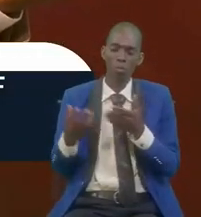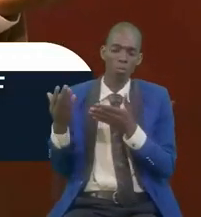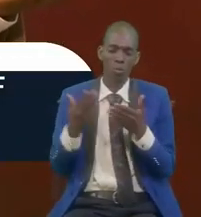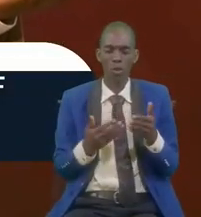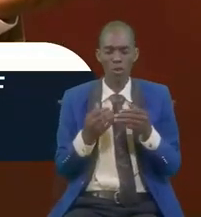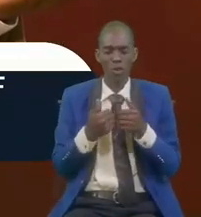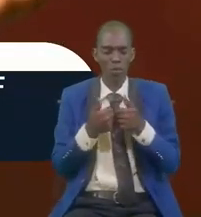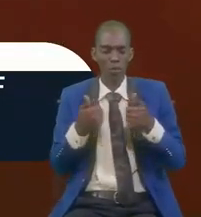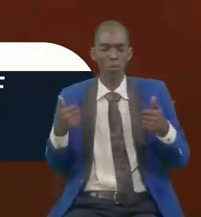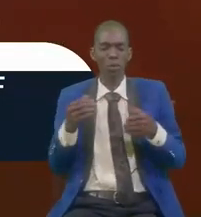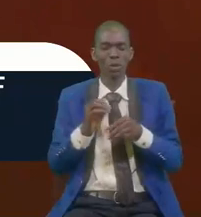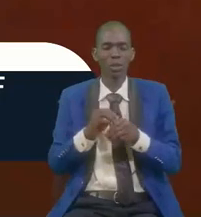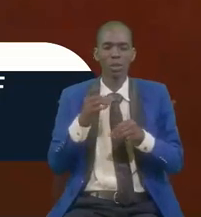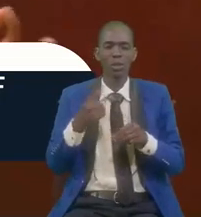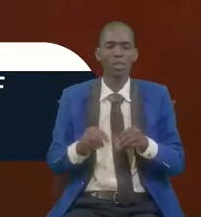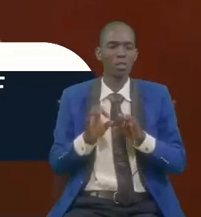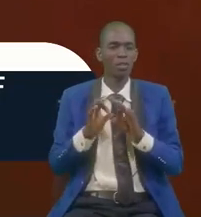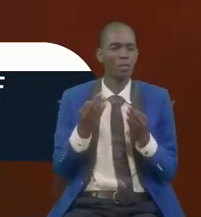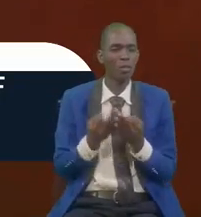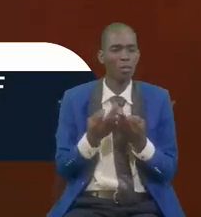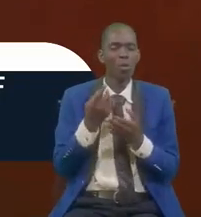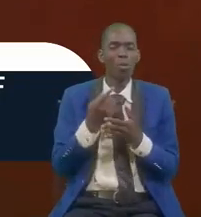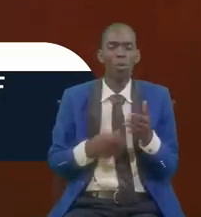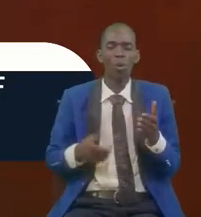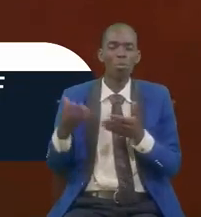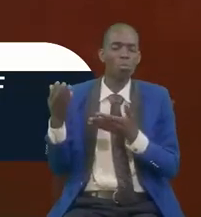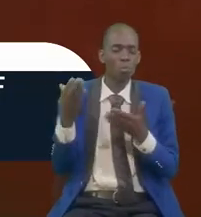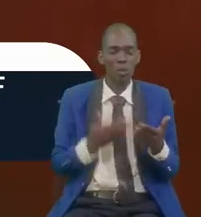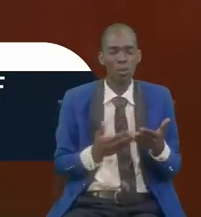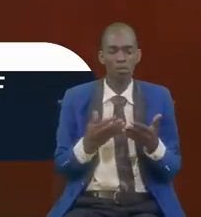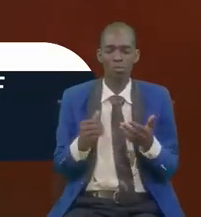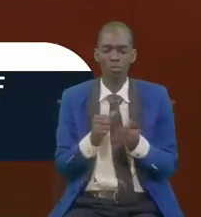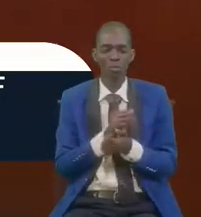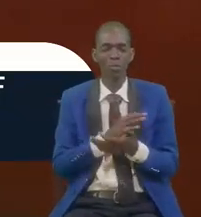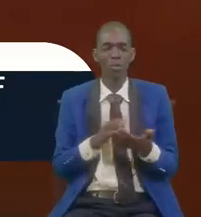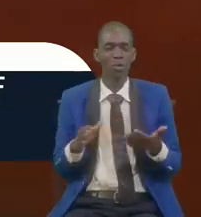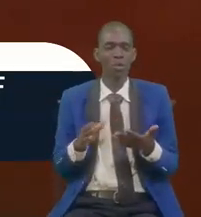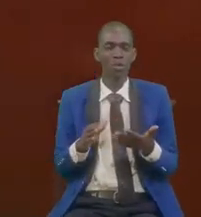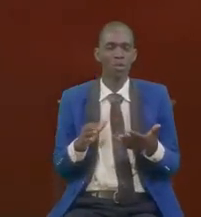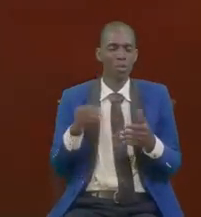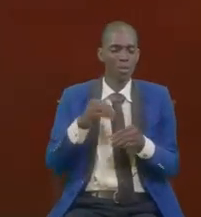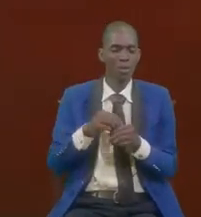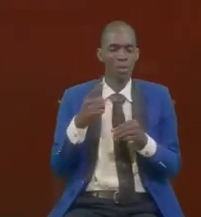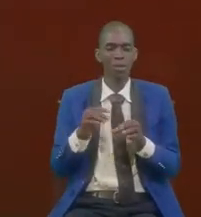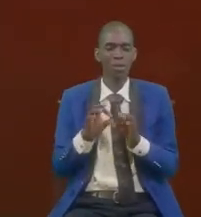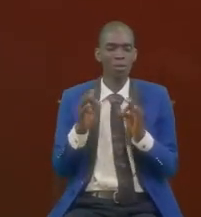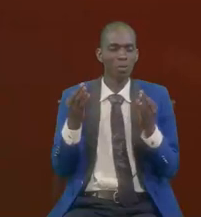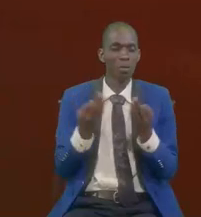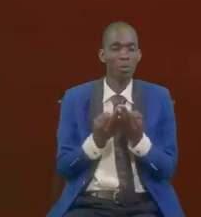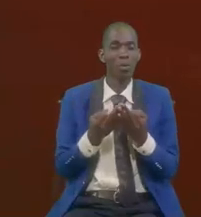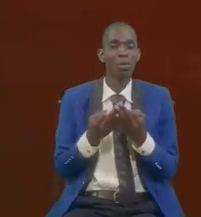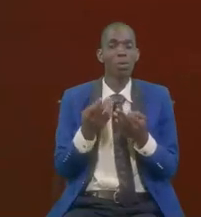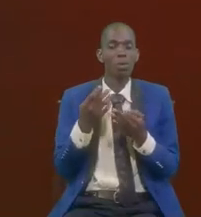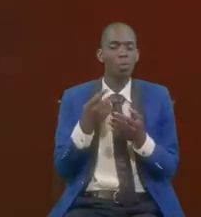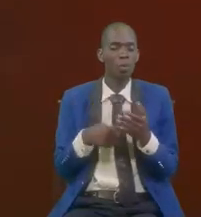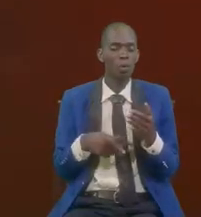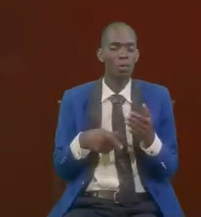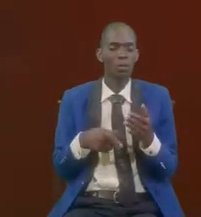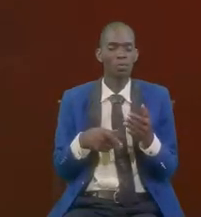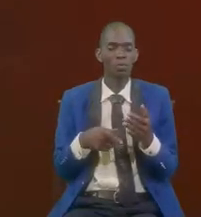la séparation dans la famille? Qu'est-ce qui apporte la dispersion? dans la famille, qu'est-ce qui apporte